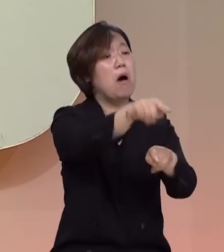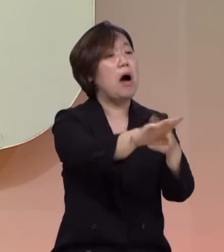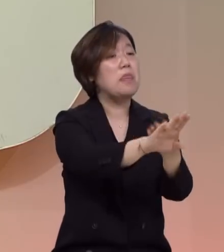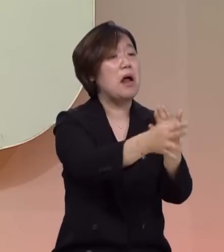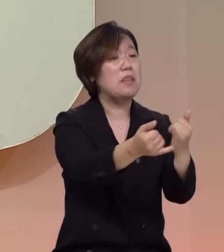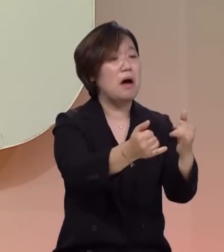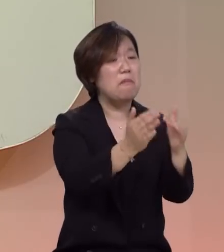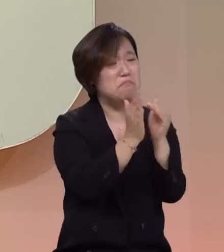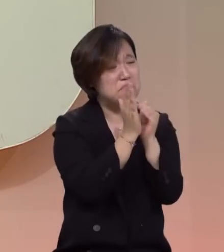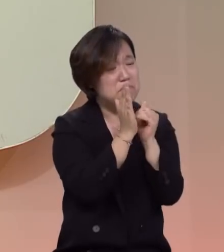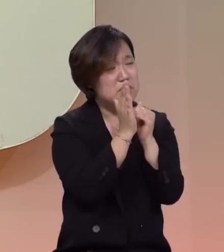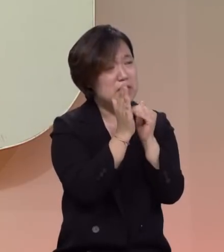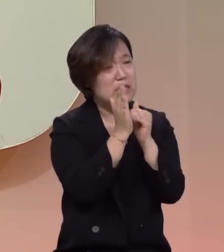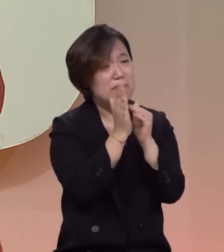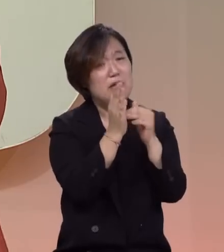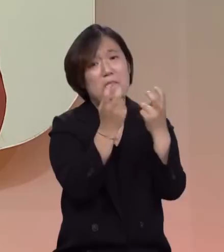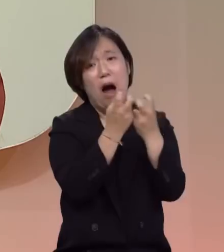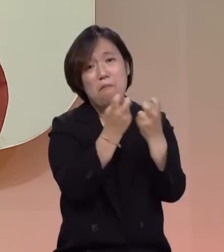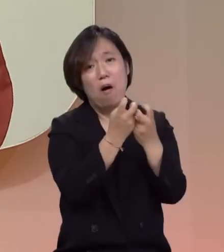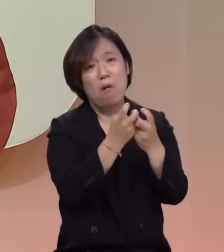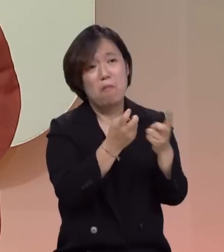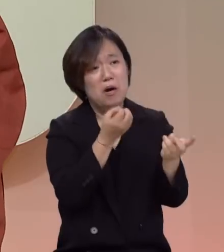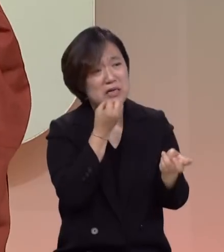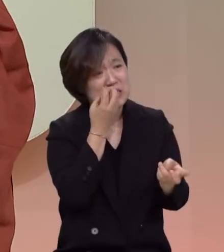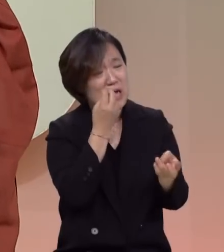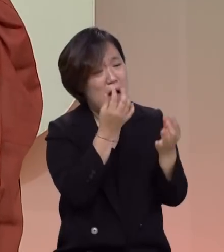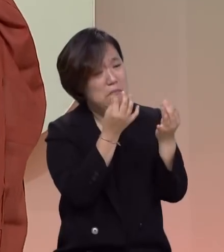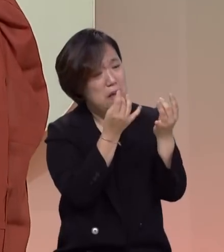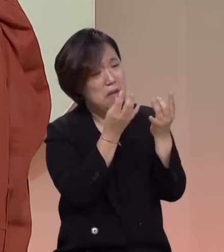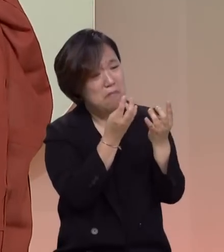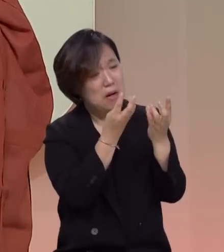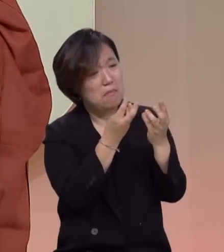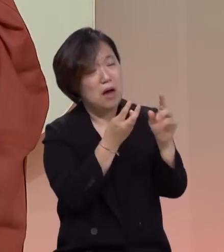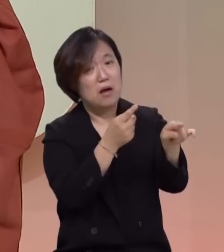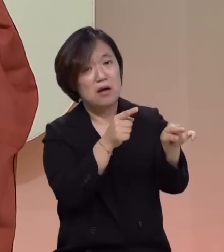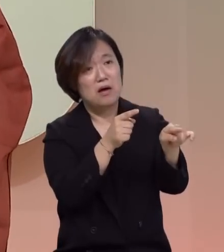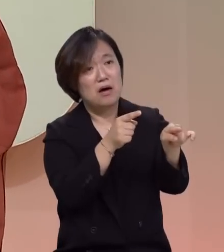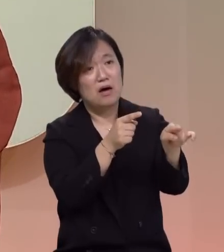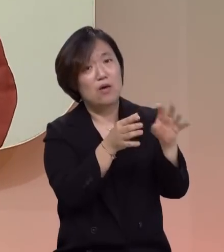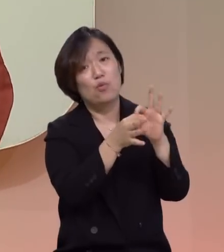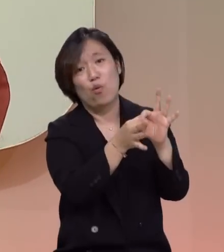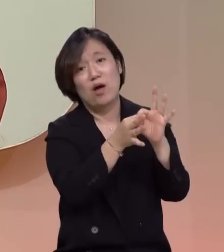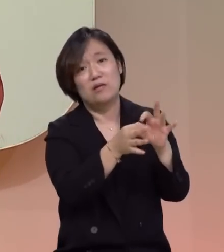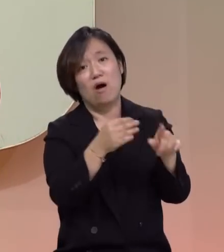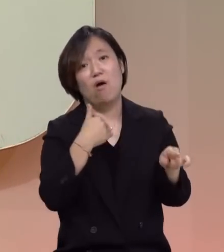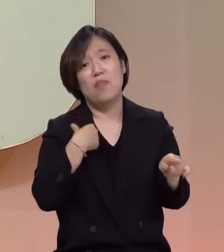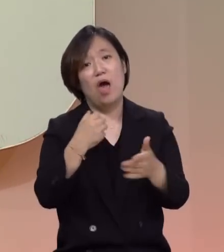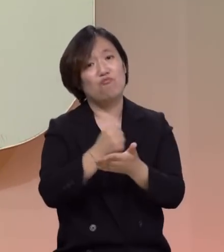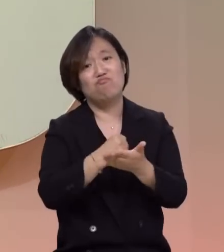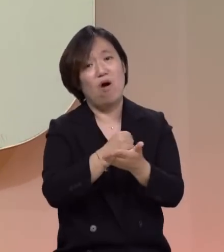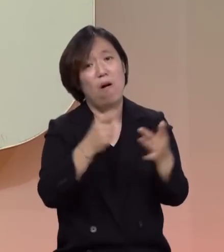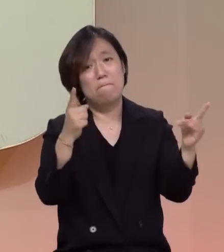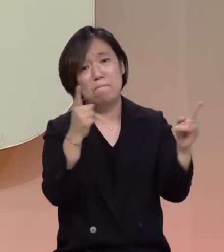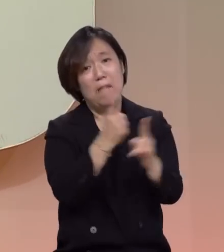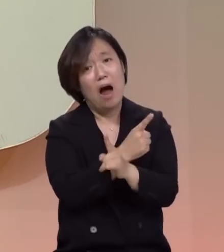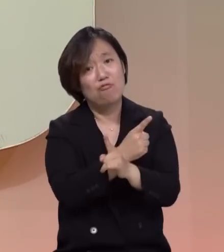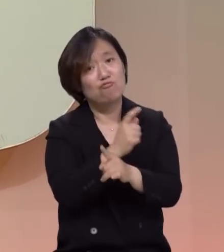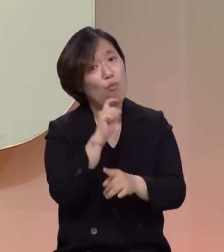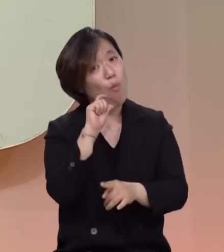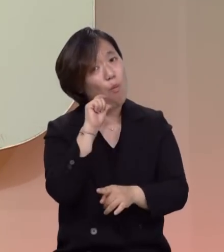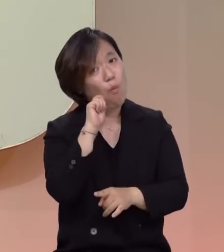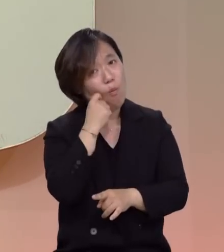비법이나 비방이나 이상한 그런 술법을 통해 가지고 자신의 운명이나 팔자를